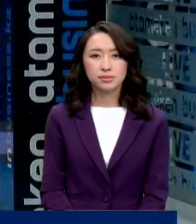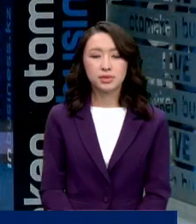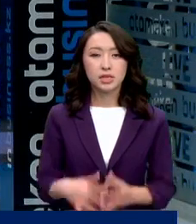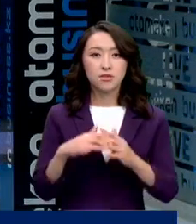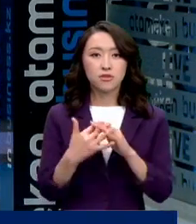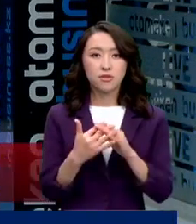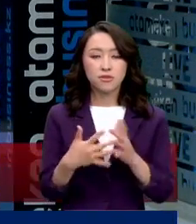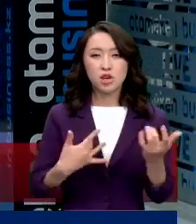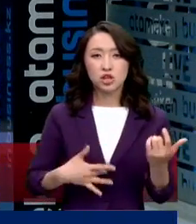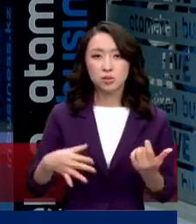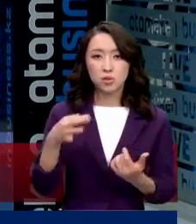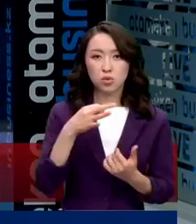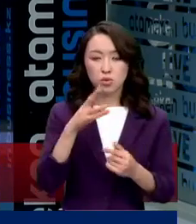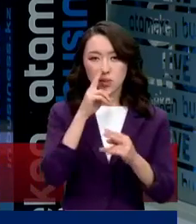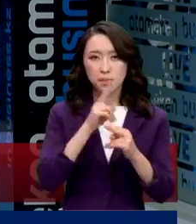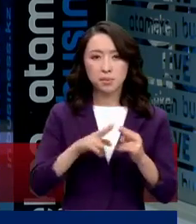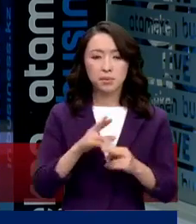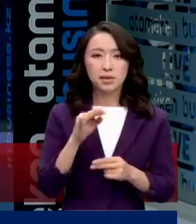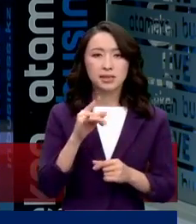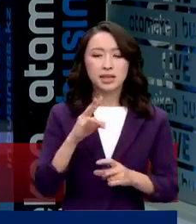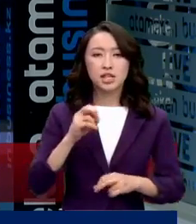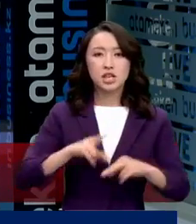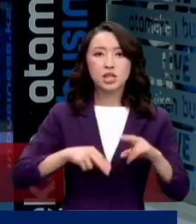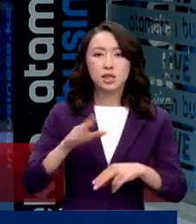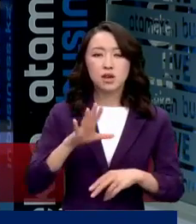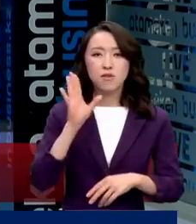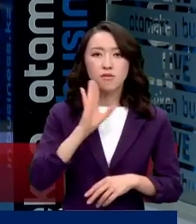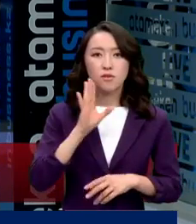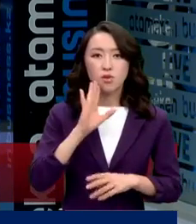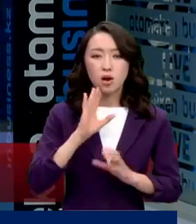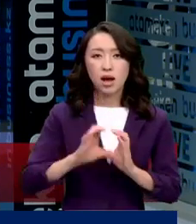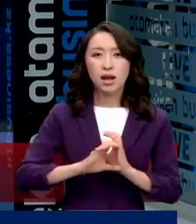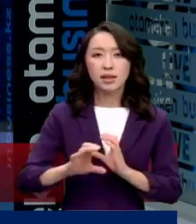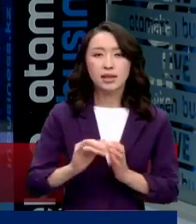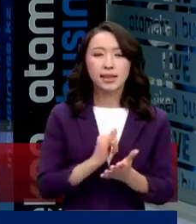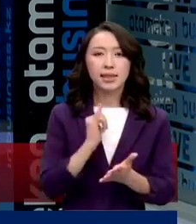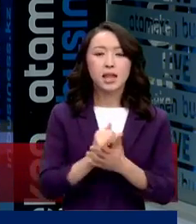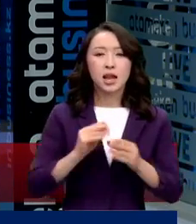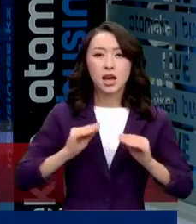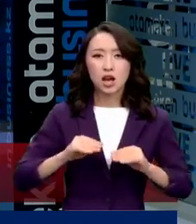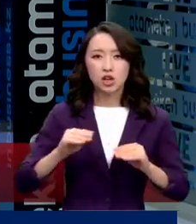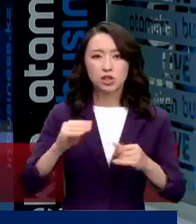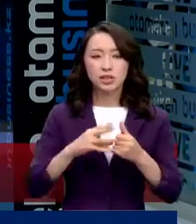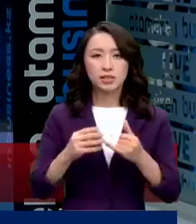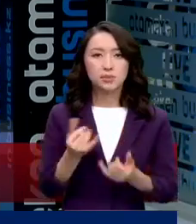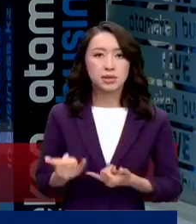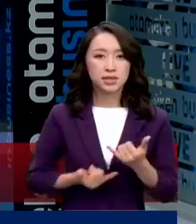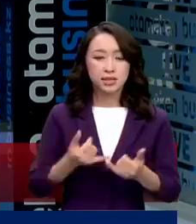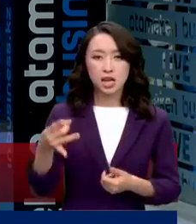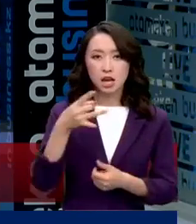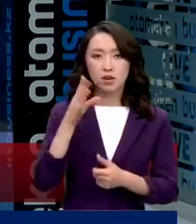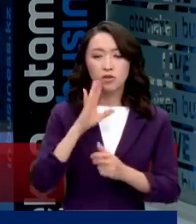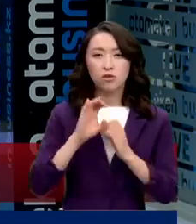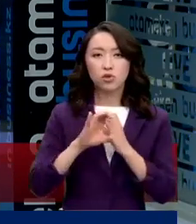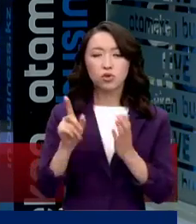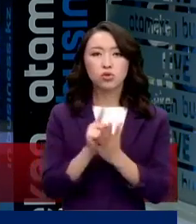Фермеры Жамбылской области терпят убытки из-за недостроенного водного канала для орошаемого земледелия. Районный водопровод